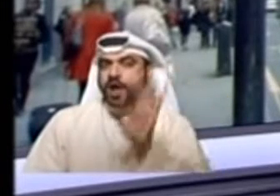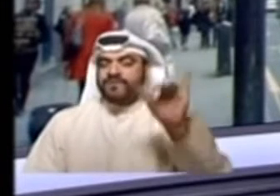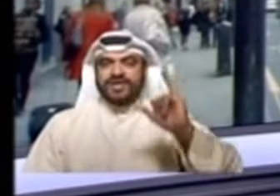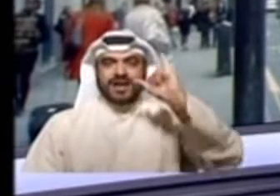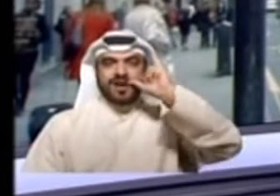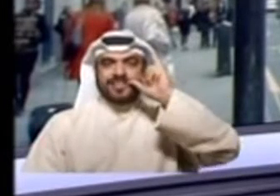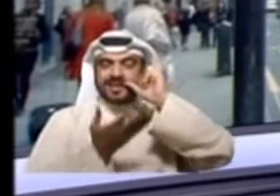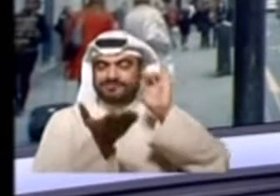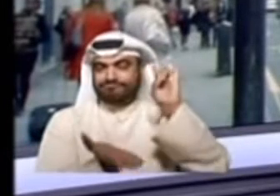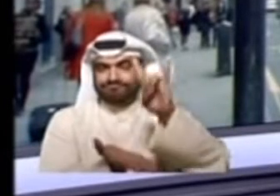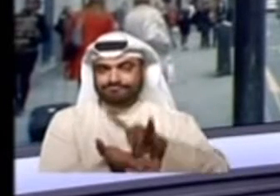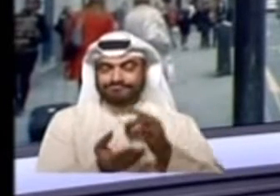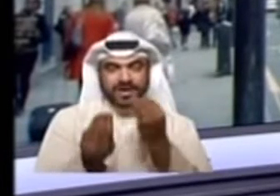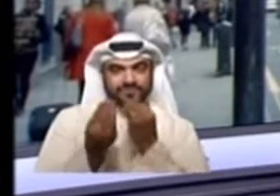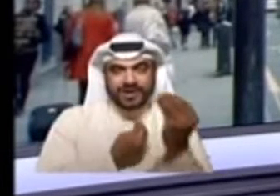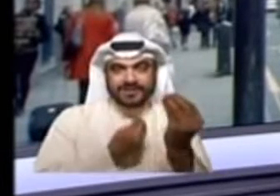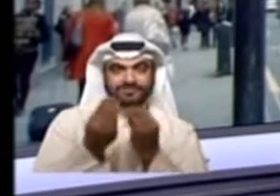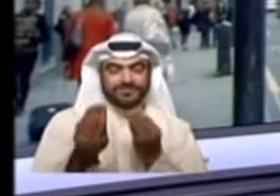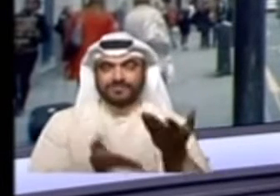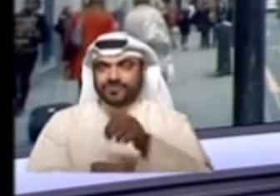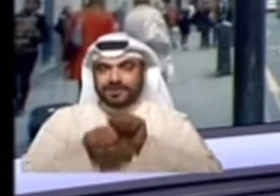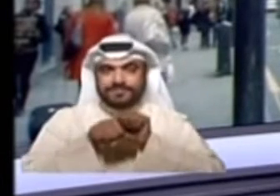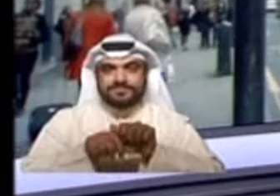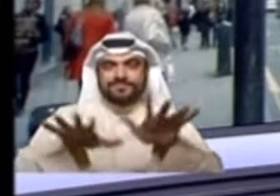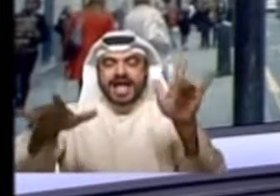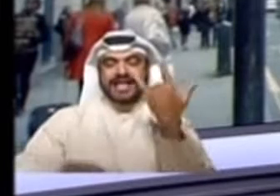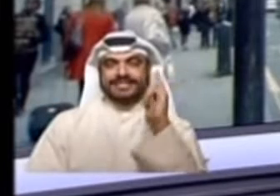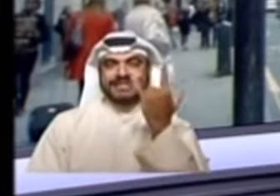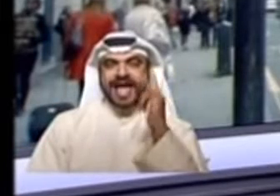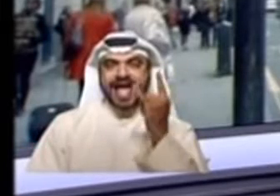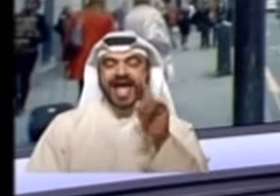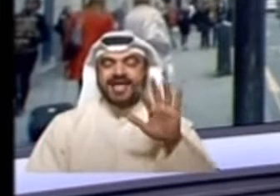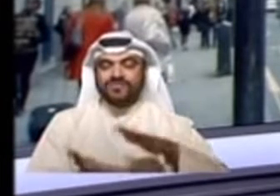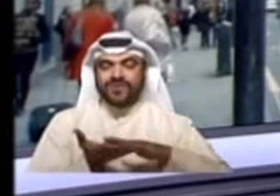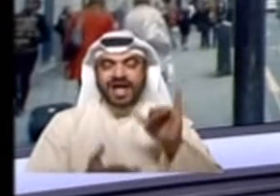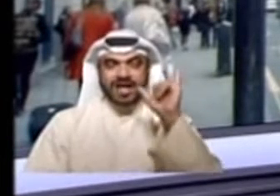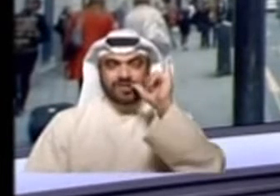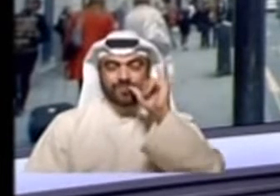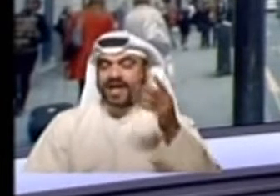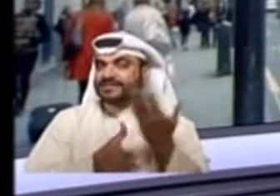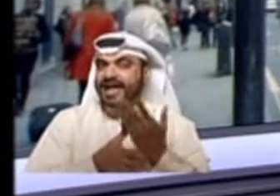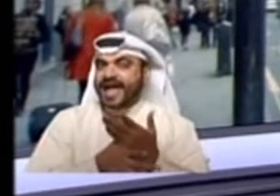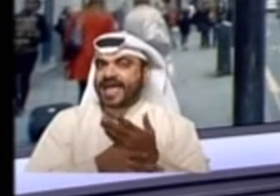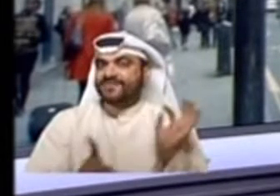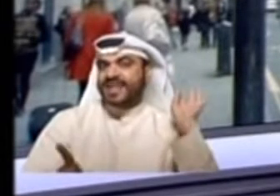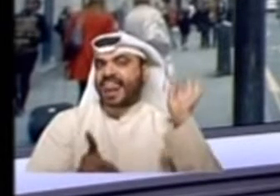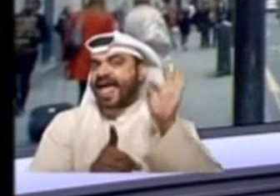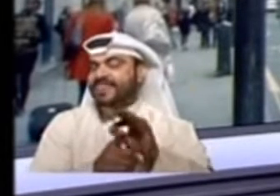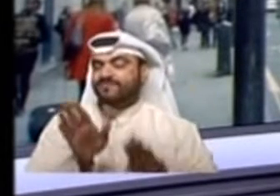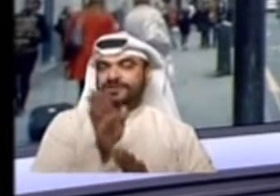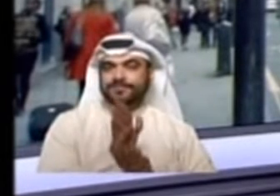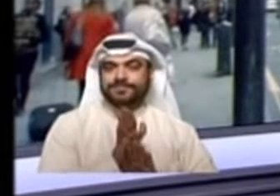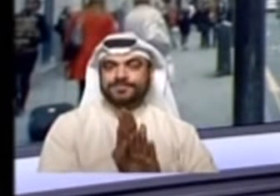على هامش الجولة الترويجية الدولية التي أقامتها مؤخرا في لندن بهدف تطوير السوق الكويتي وتلبية